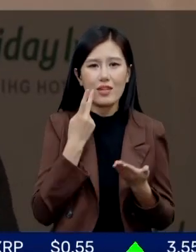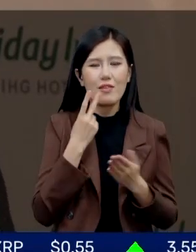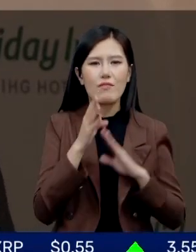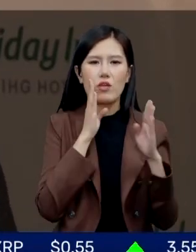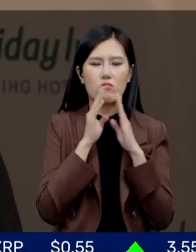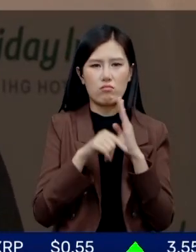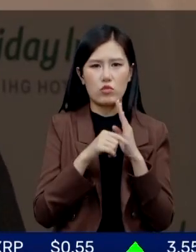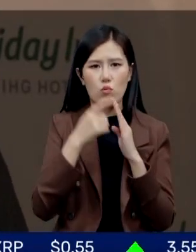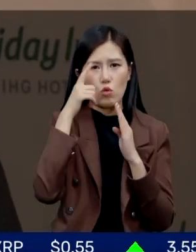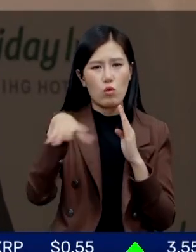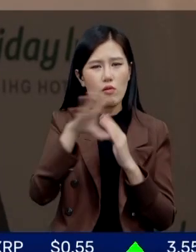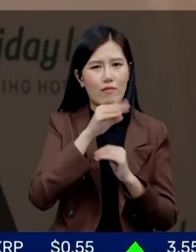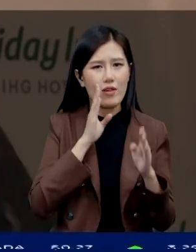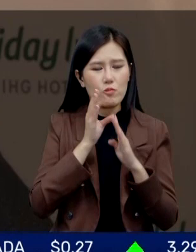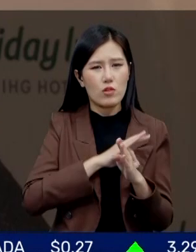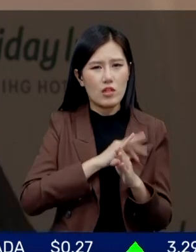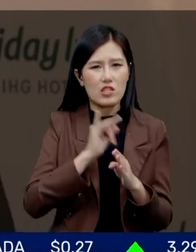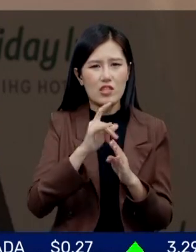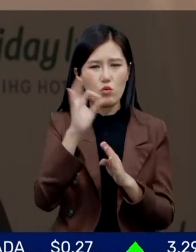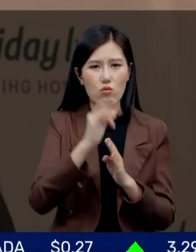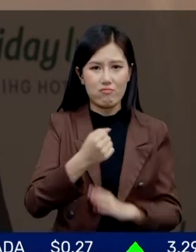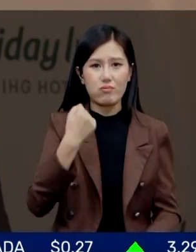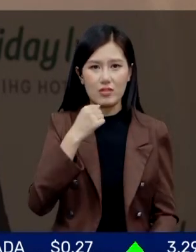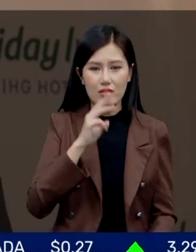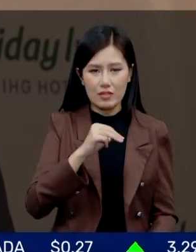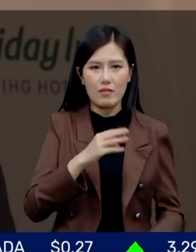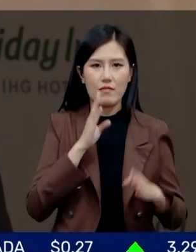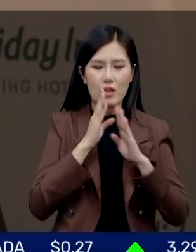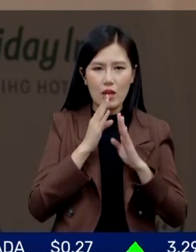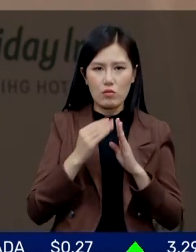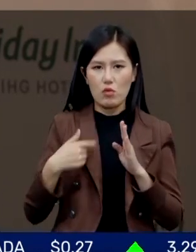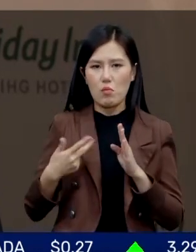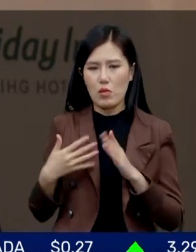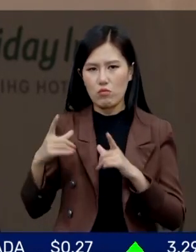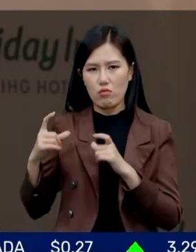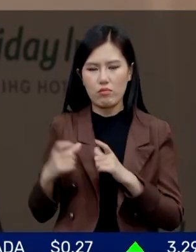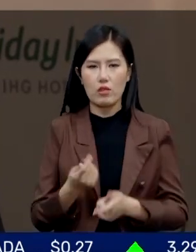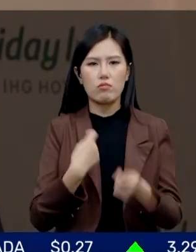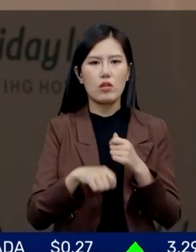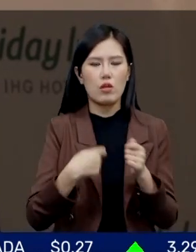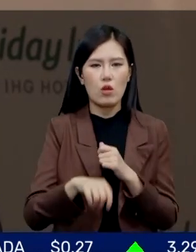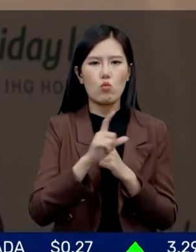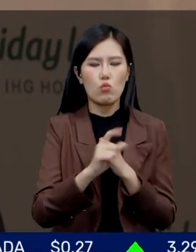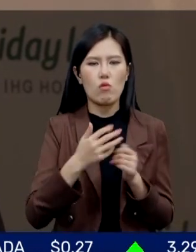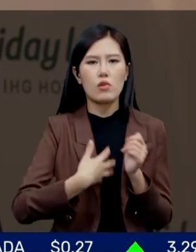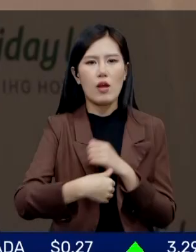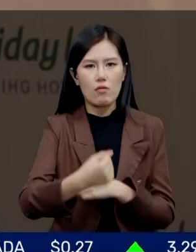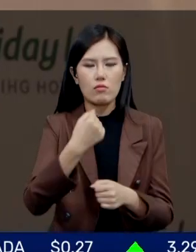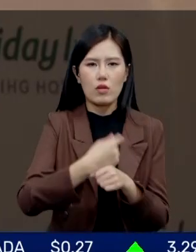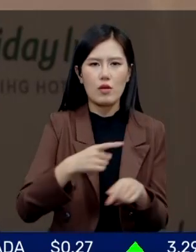одоо Facebook-аар дамжуулж одоо бараа бүтээгдэхүүнээ зардаг, борлуулдаг, худалдаж авдаг энэ соёл ингээд